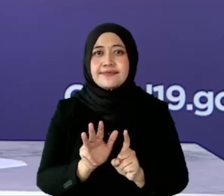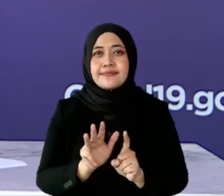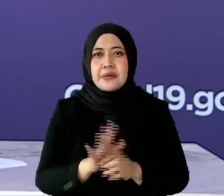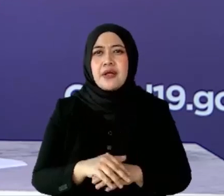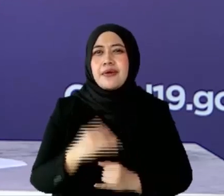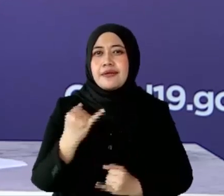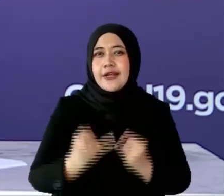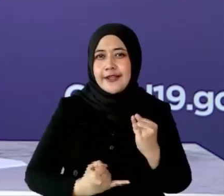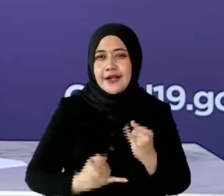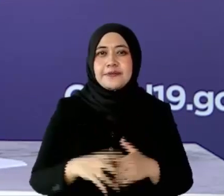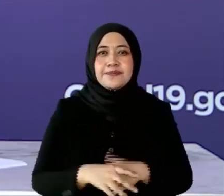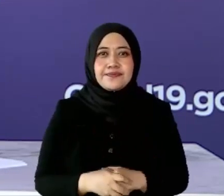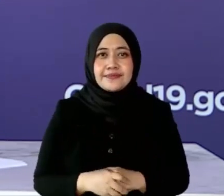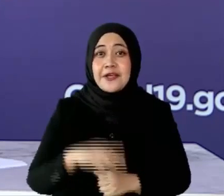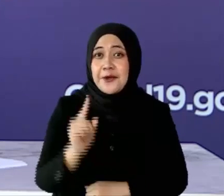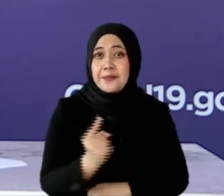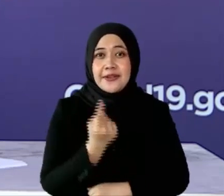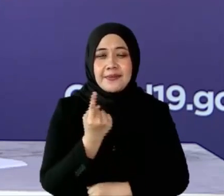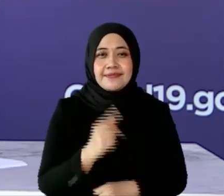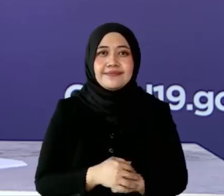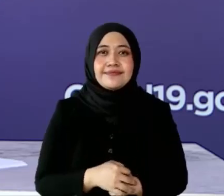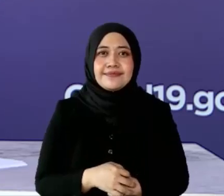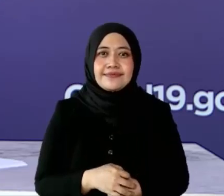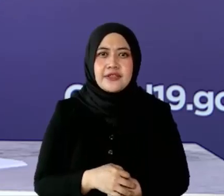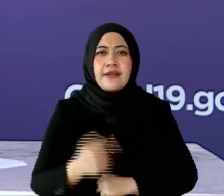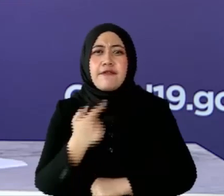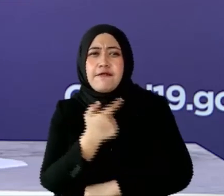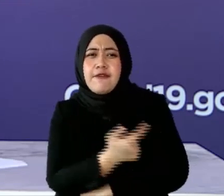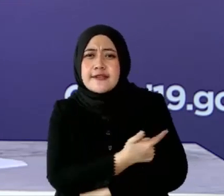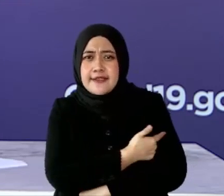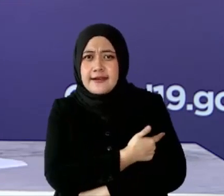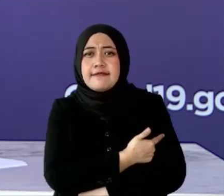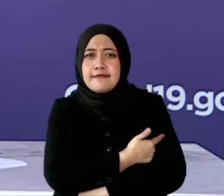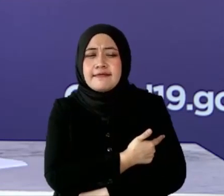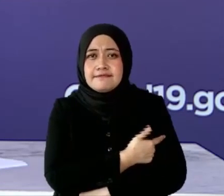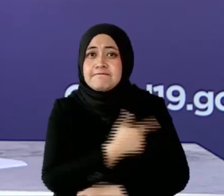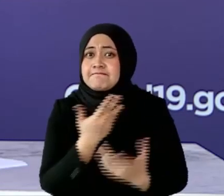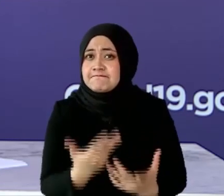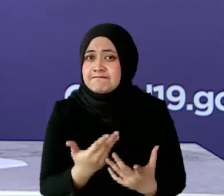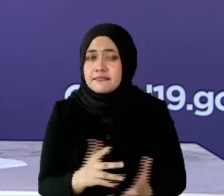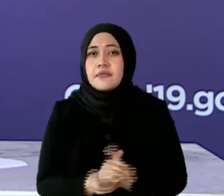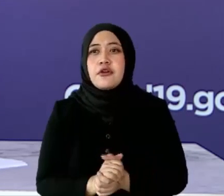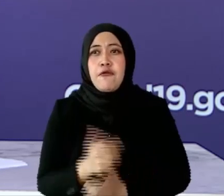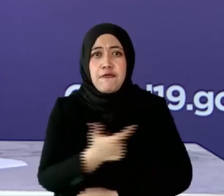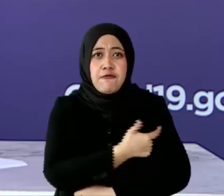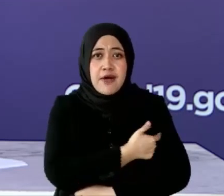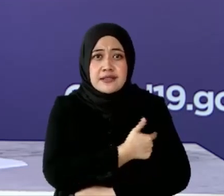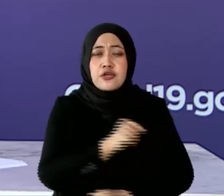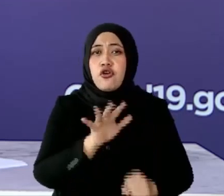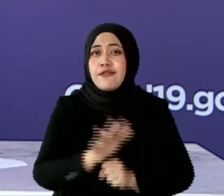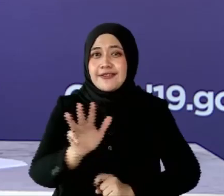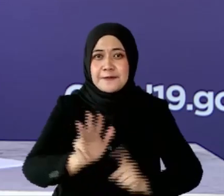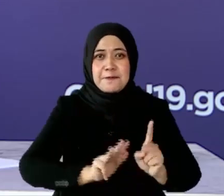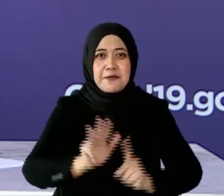beberapa hari terakhir. Pertama, terkait dengan vaksin, saya perlu tekankan bahwa fungsi dari vaksin